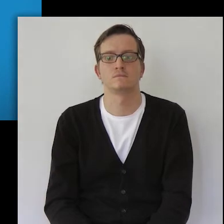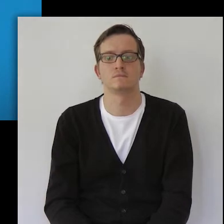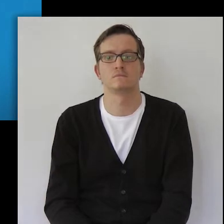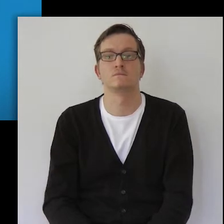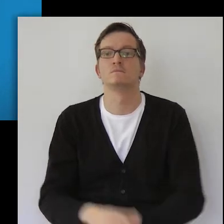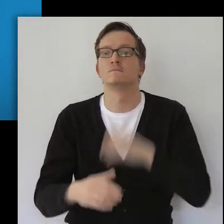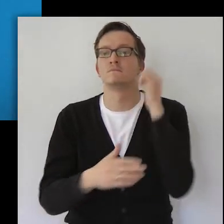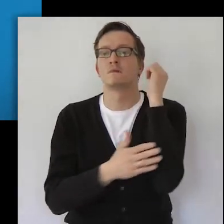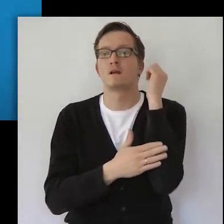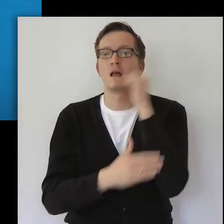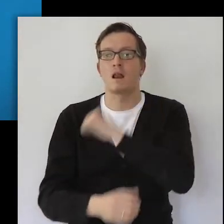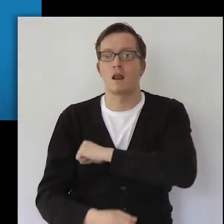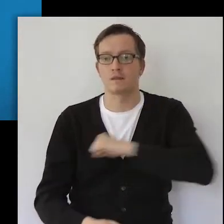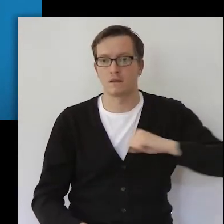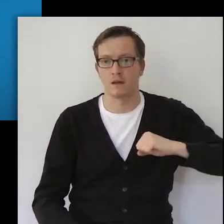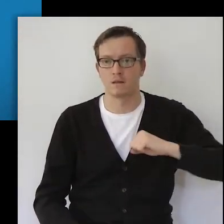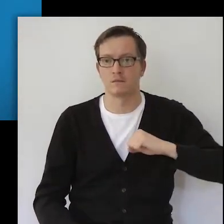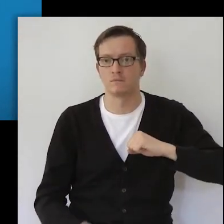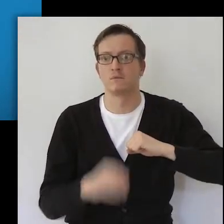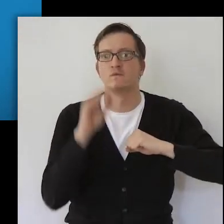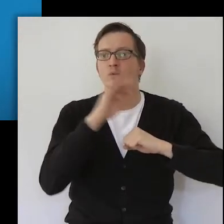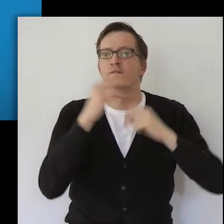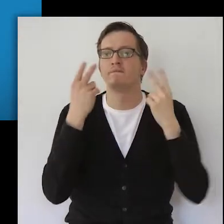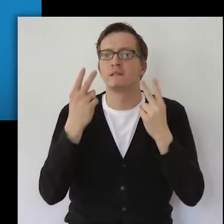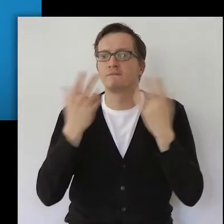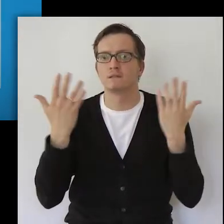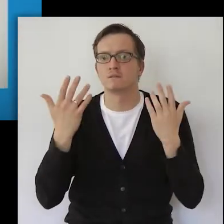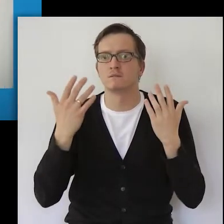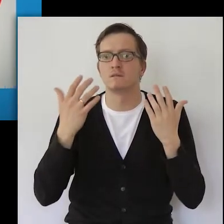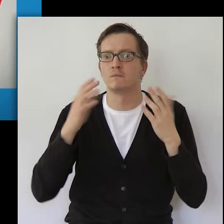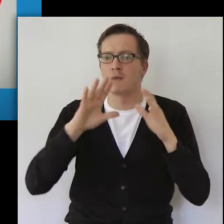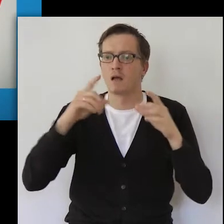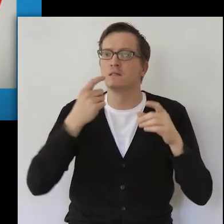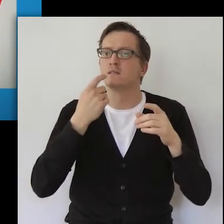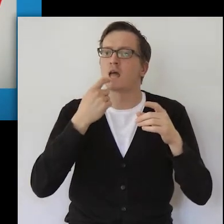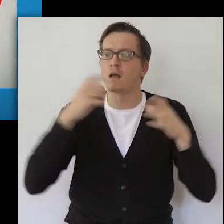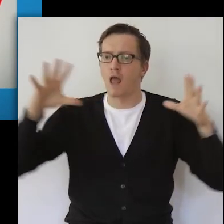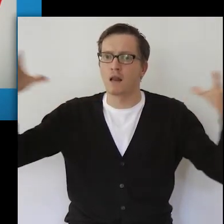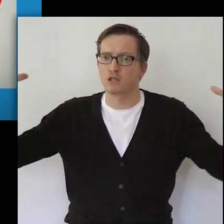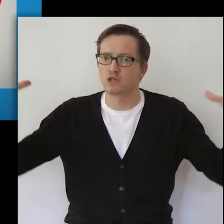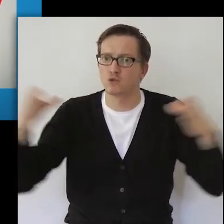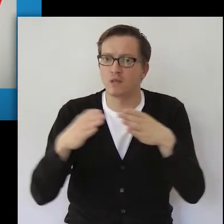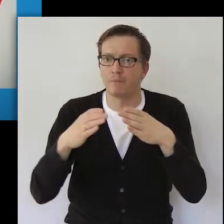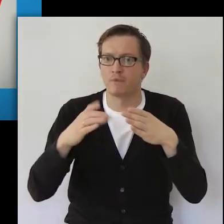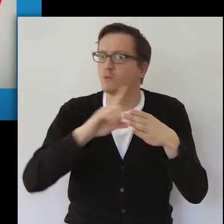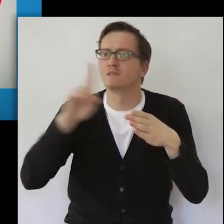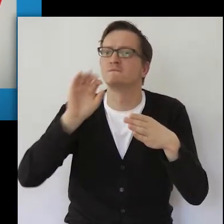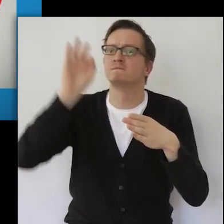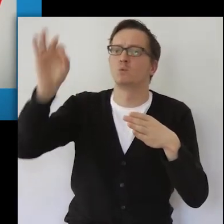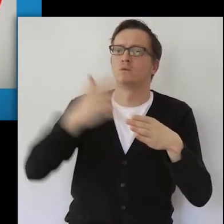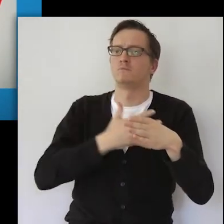die Linke die Linke will die Arbeitsbedingungen von den Menschen verbessern und möchte